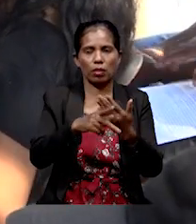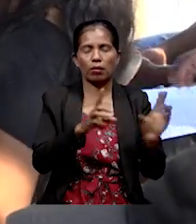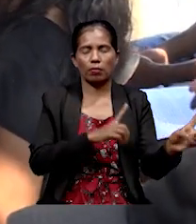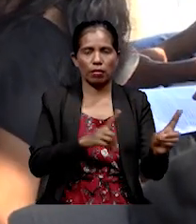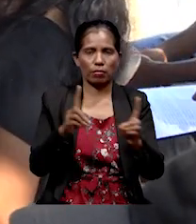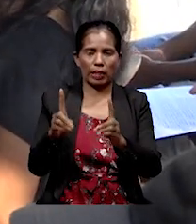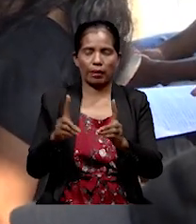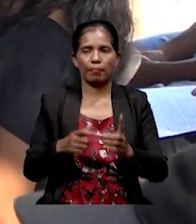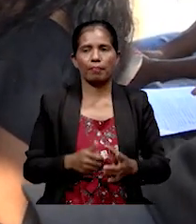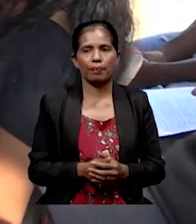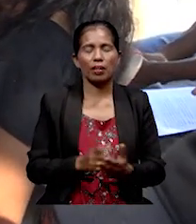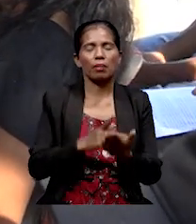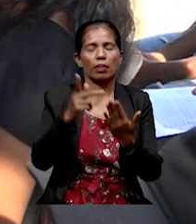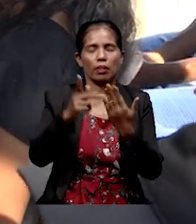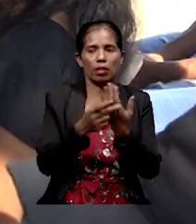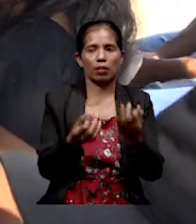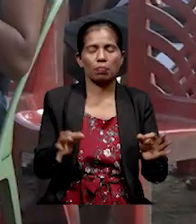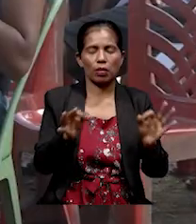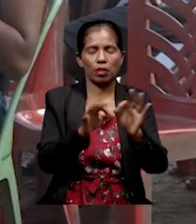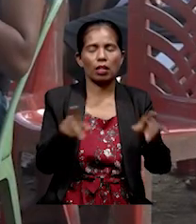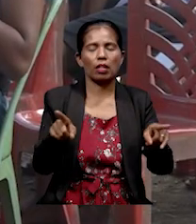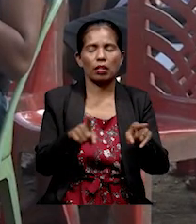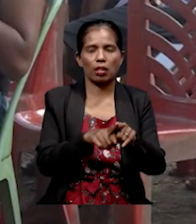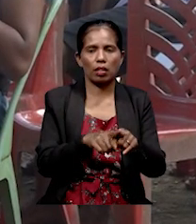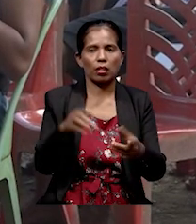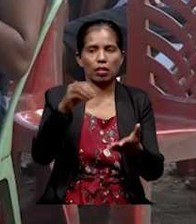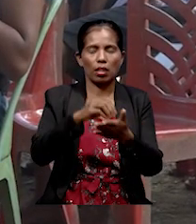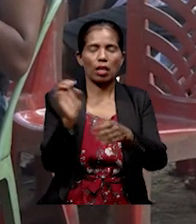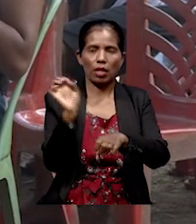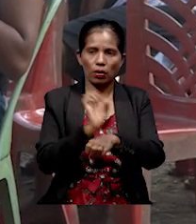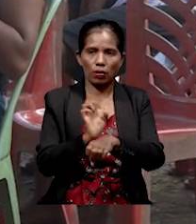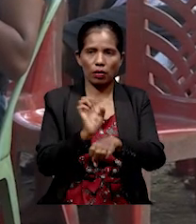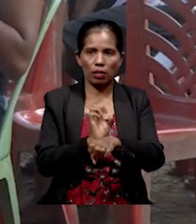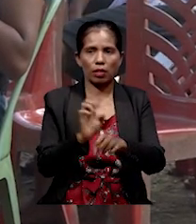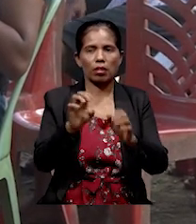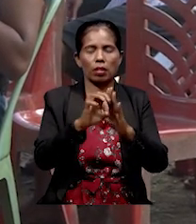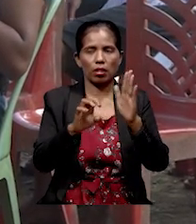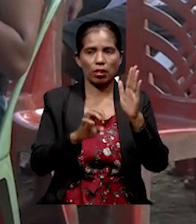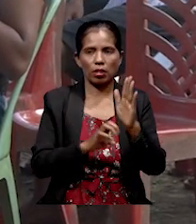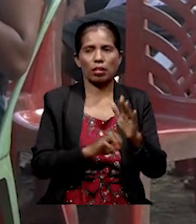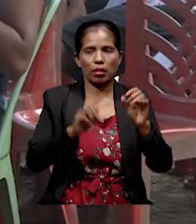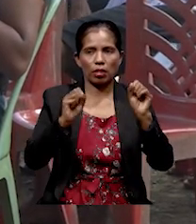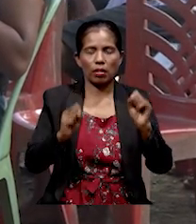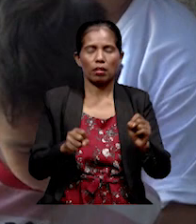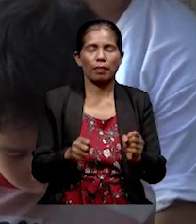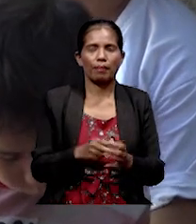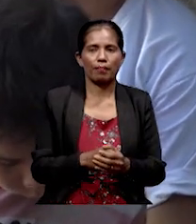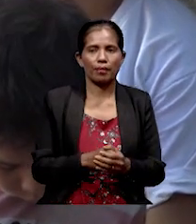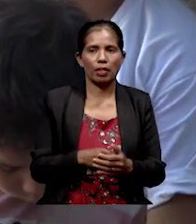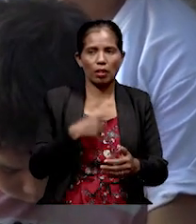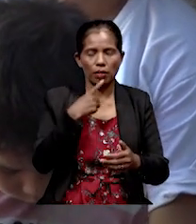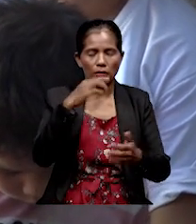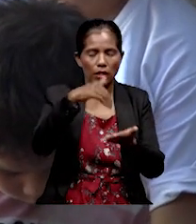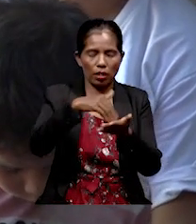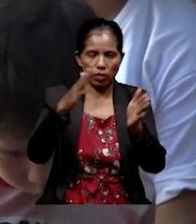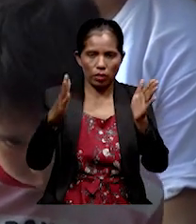implementa. Programa prioridade makanesang, reforma ekonomika, establece preço mínimo, crédito ba